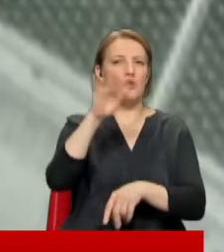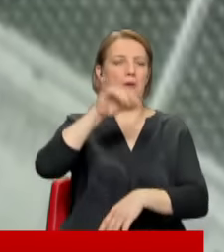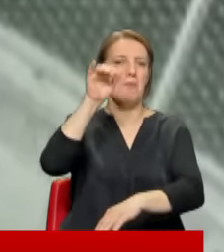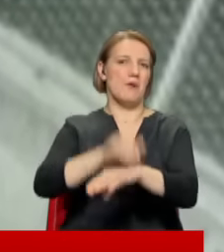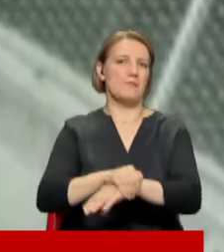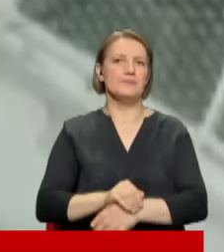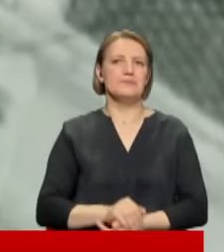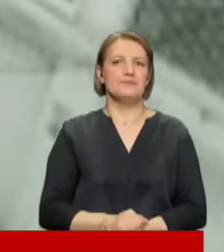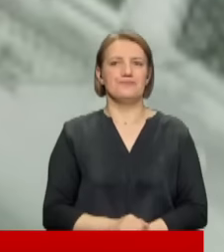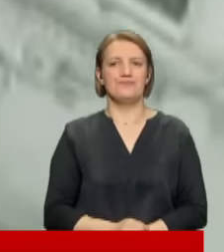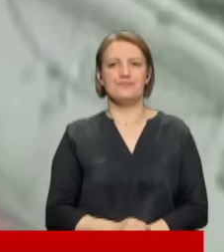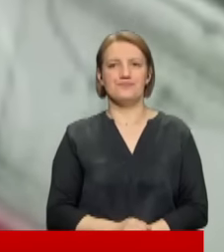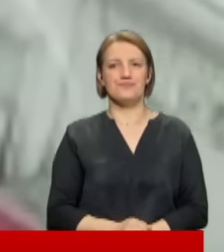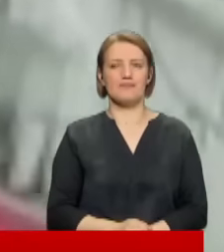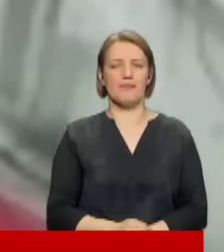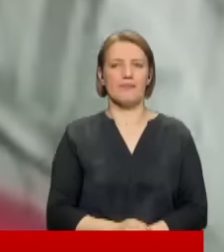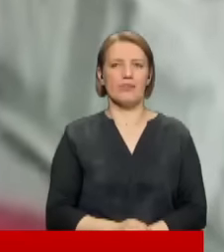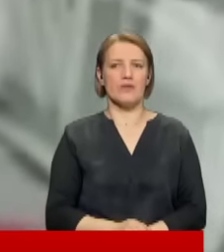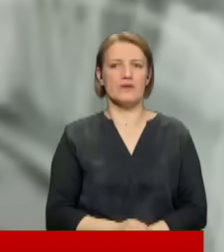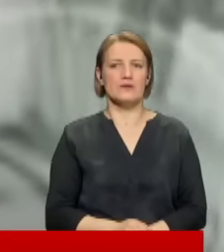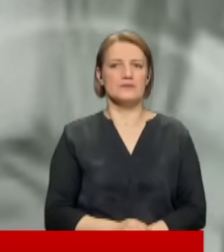yakalandı.